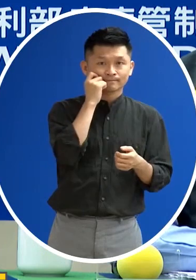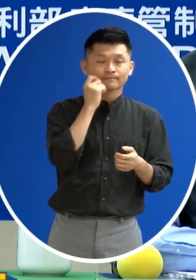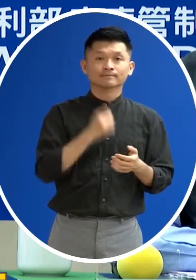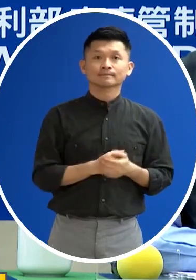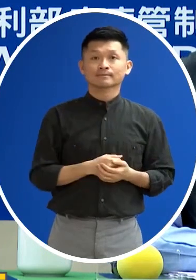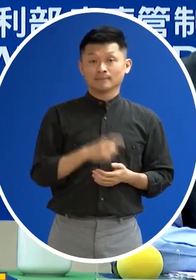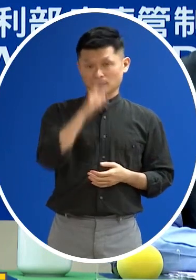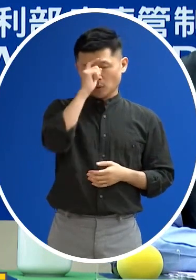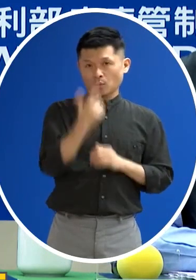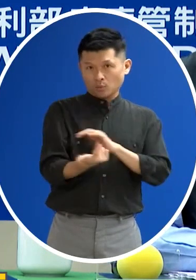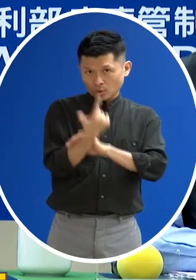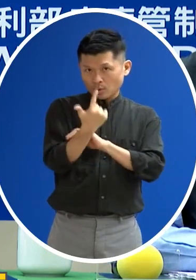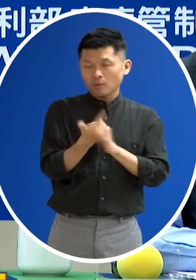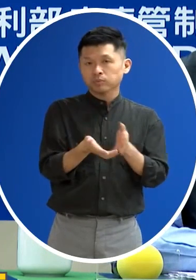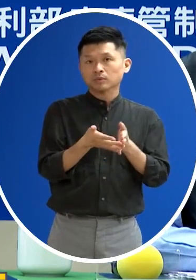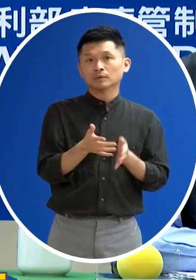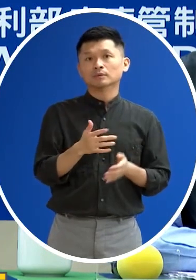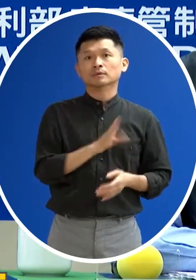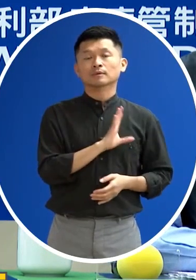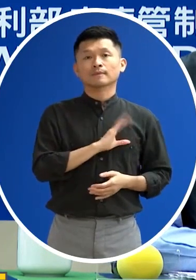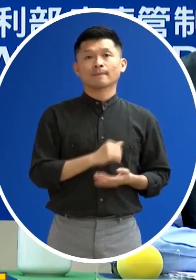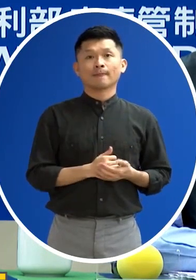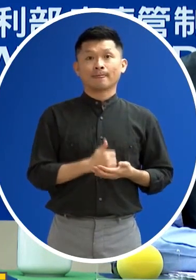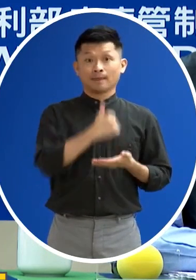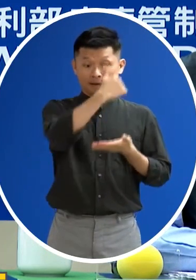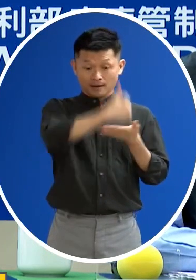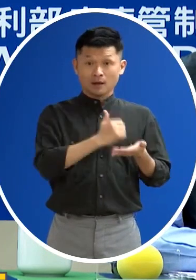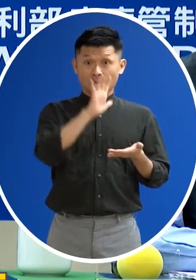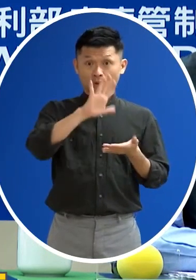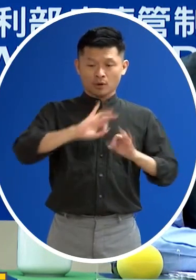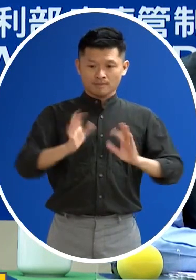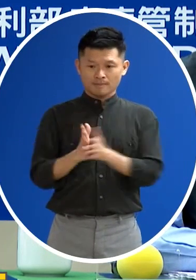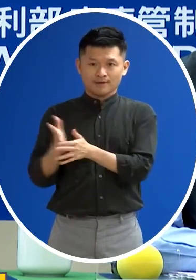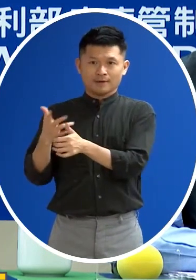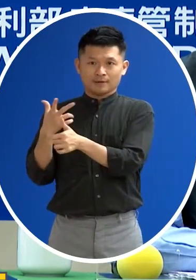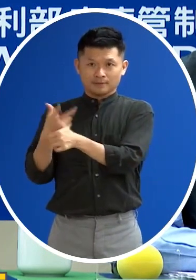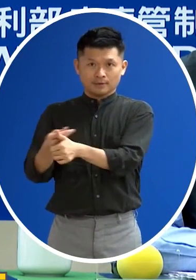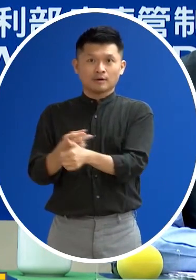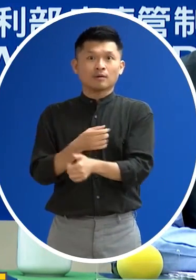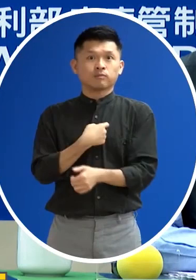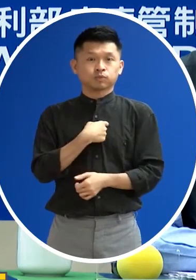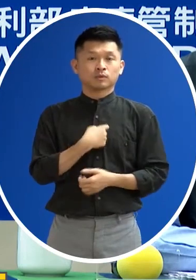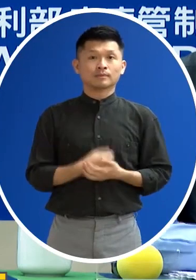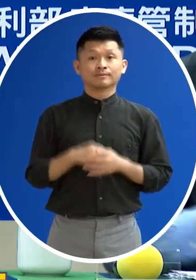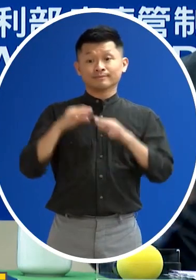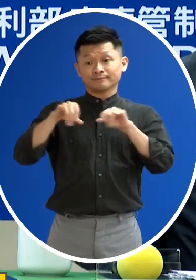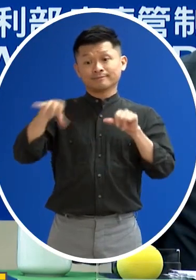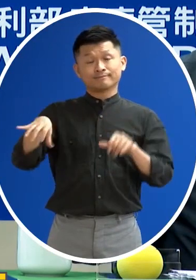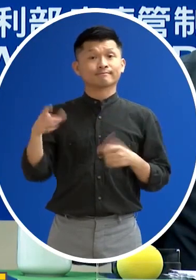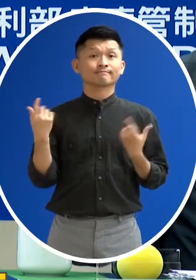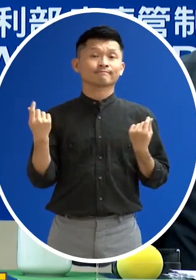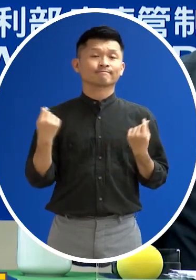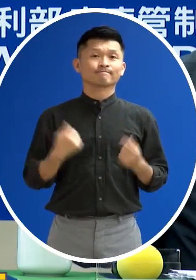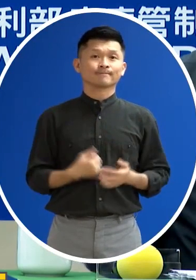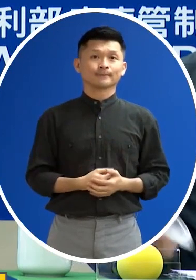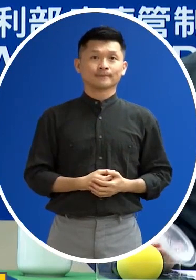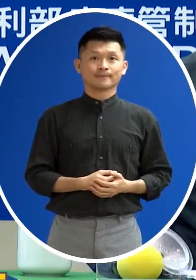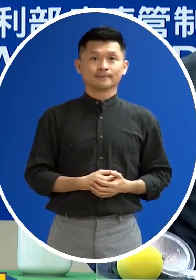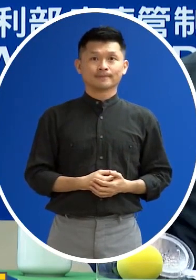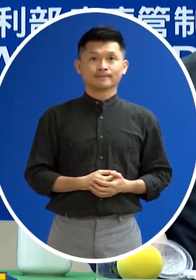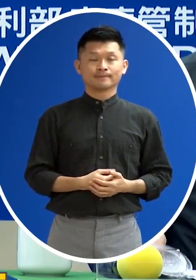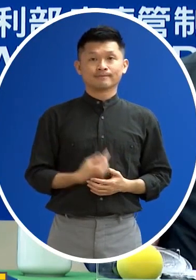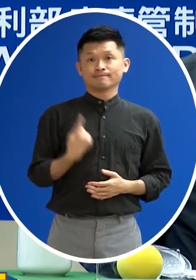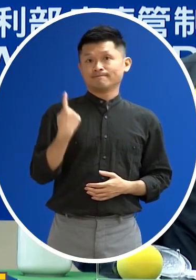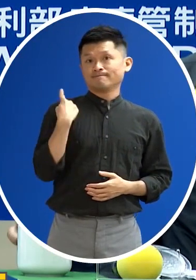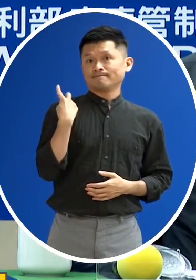说越快越好，好能够有到了就赶快打，有到了就赶快打。那地方也是一样。那所以我前两天